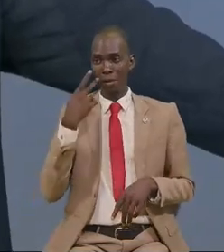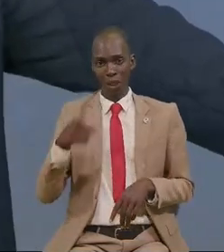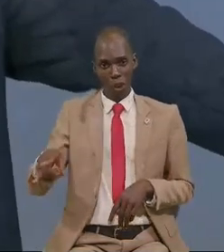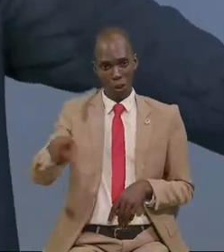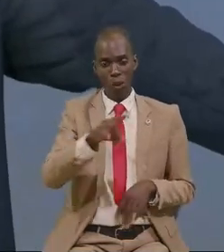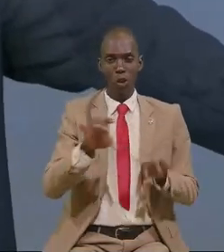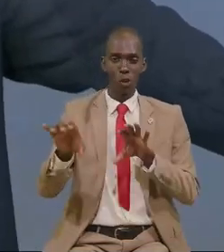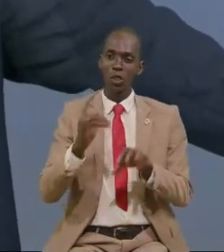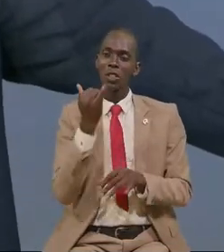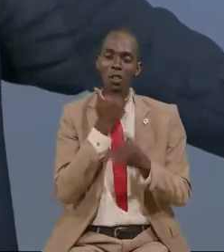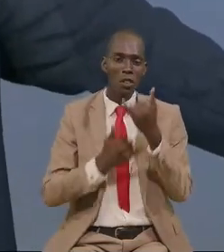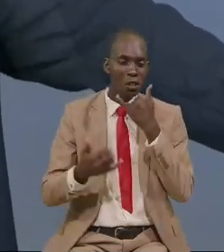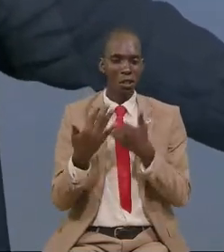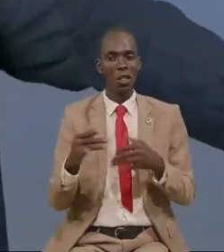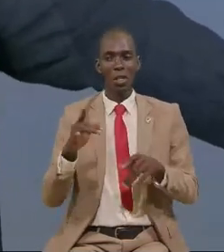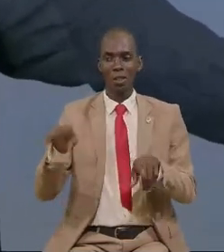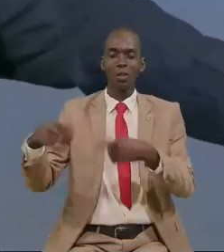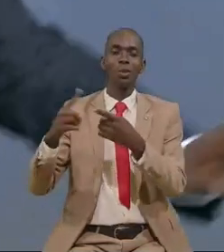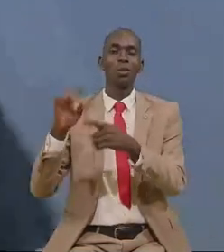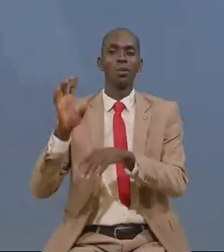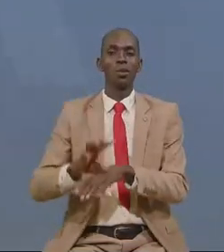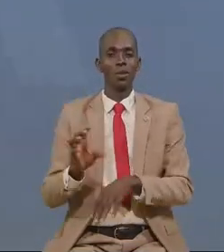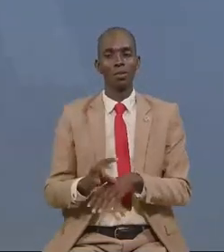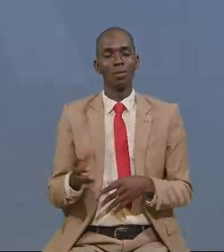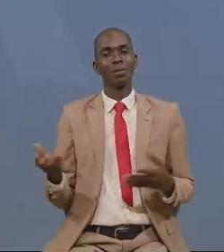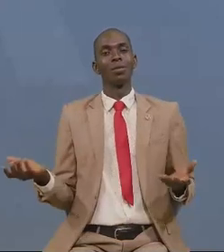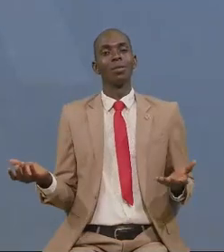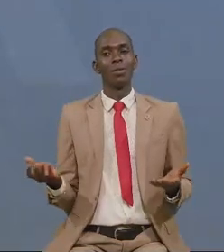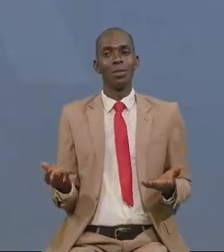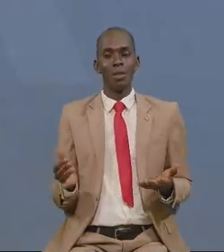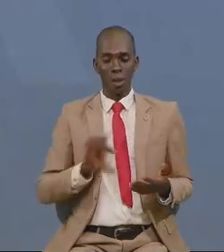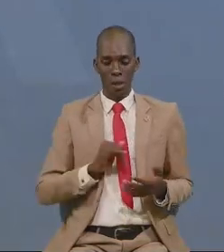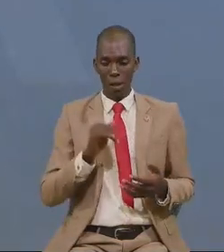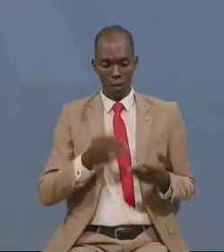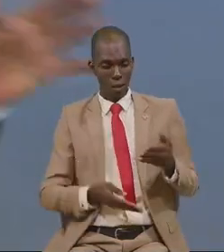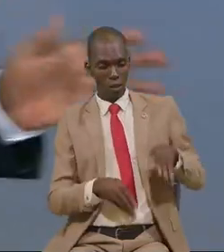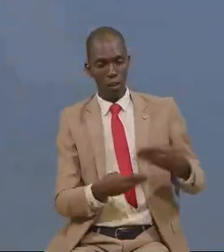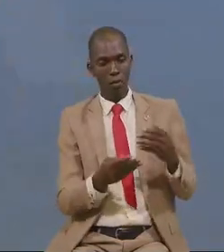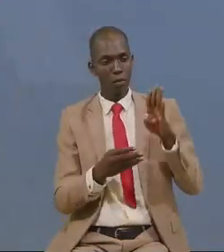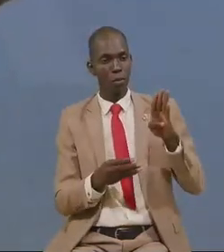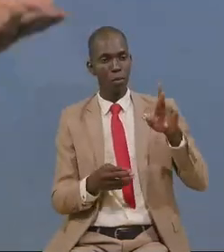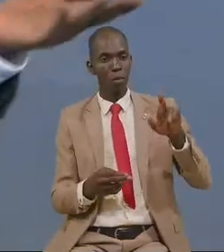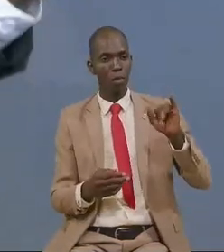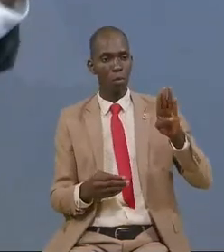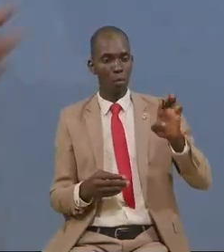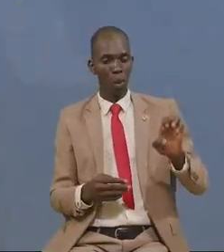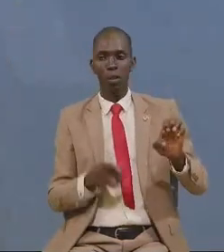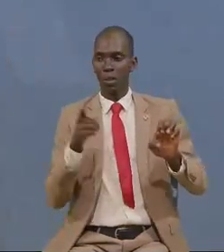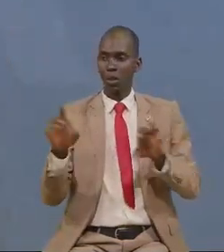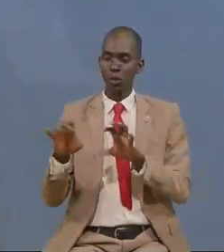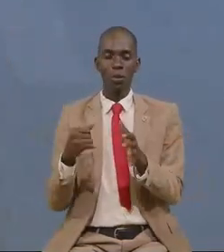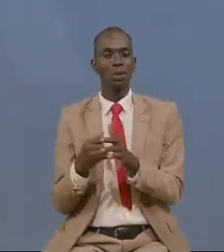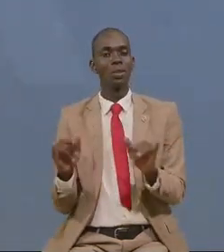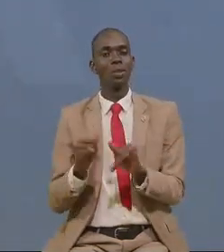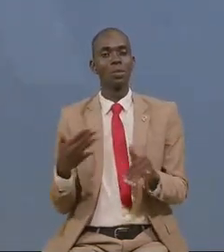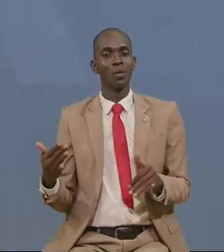Et ils disent qu'ils vont à l'Église. Moi, je donne la corruption, ils le font. Ils commettent ceci et ils commettent aussi. Et